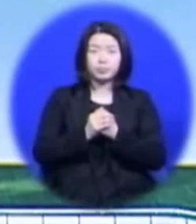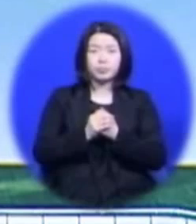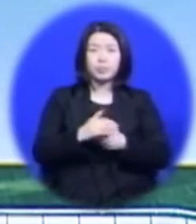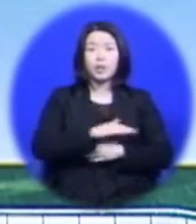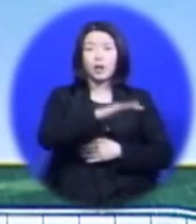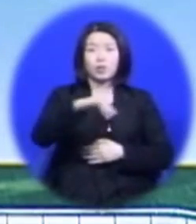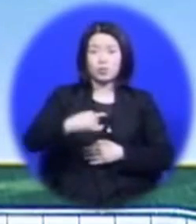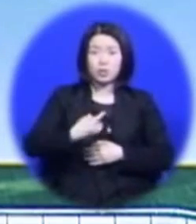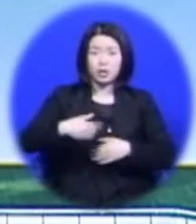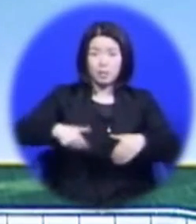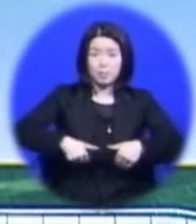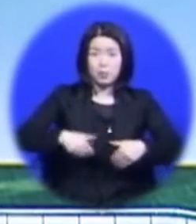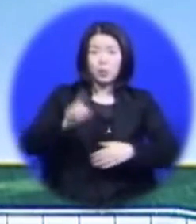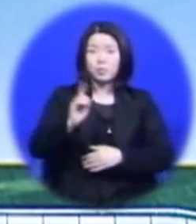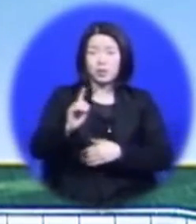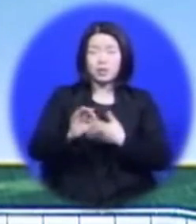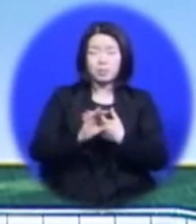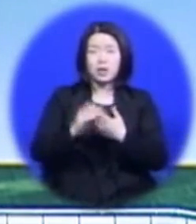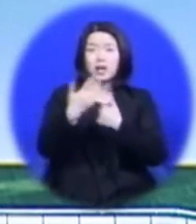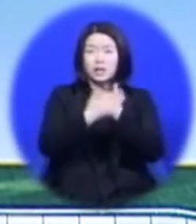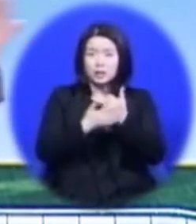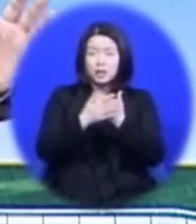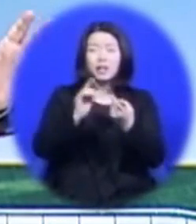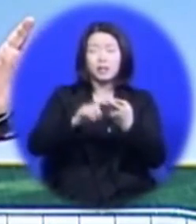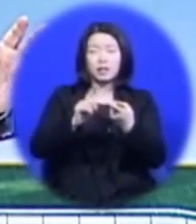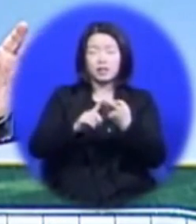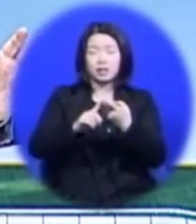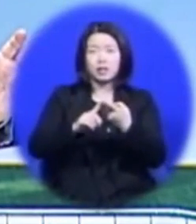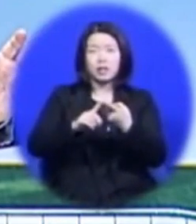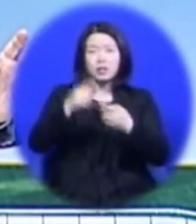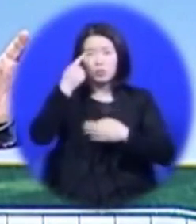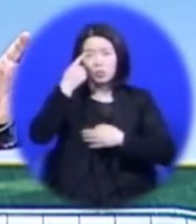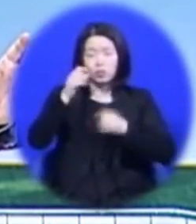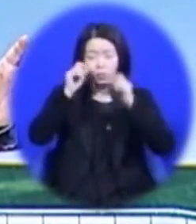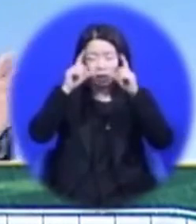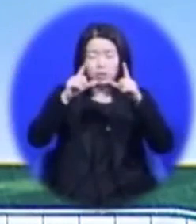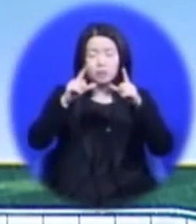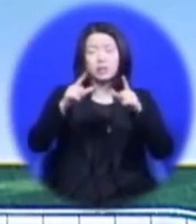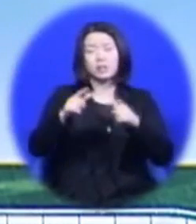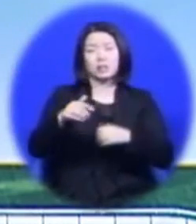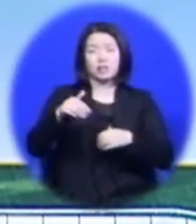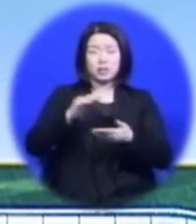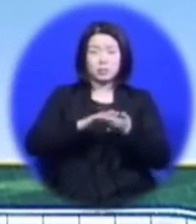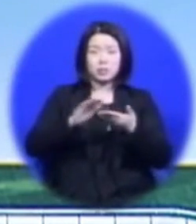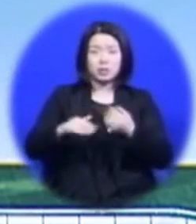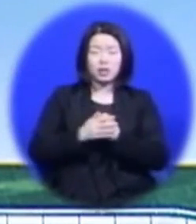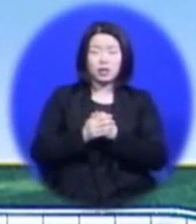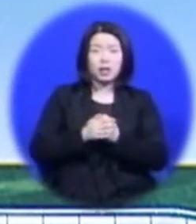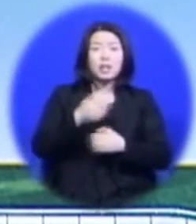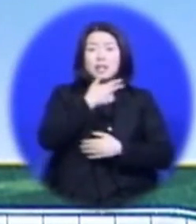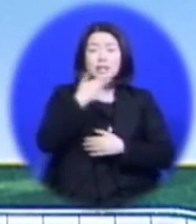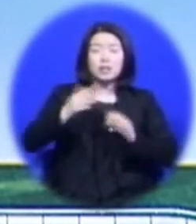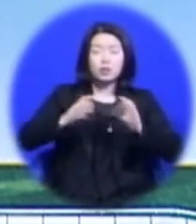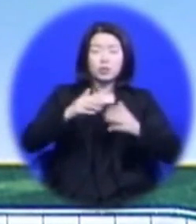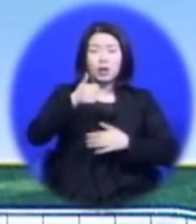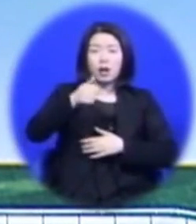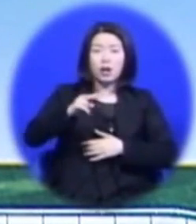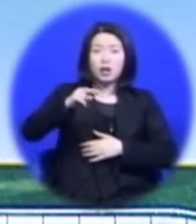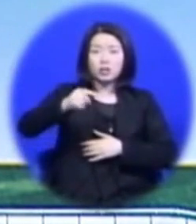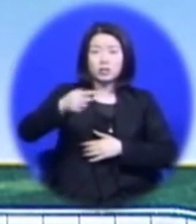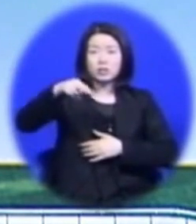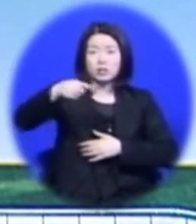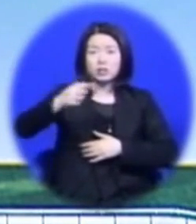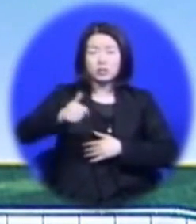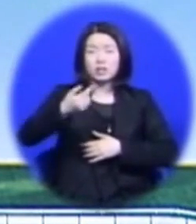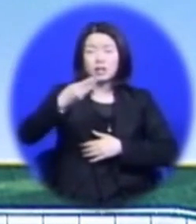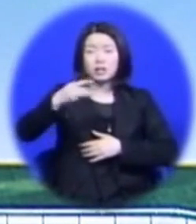우리에게 필요한 것은 은혜를 은혜로 깨닫는 눈이 뜨이는 것입니다. 영국의 허드슨 테일러 선교사가 좌절에 빠졌을